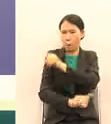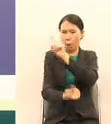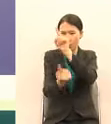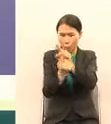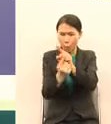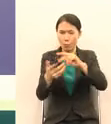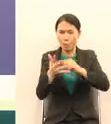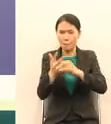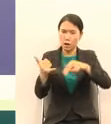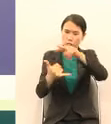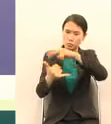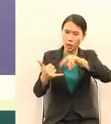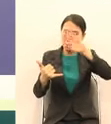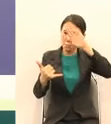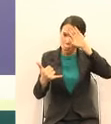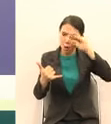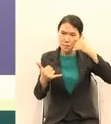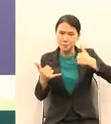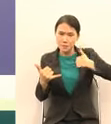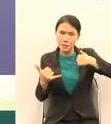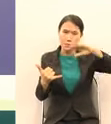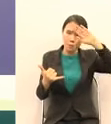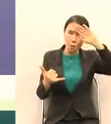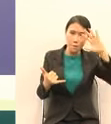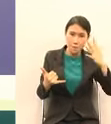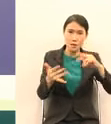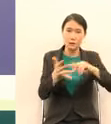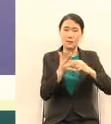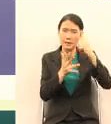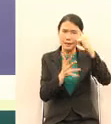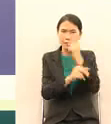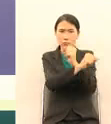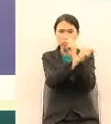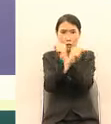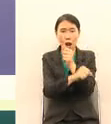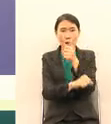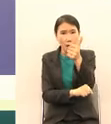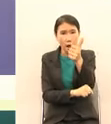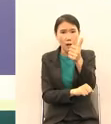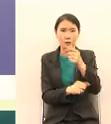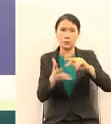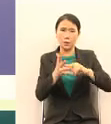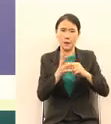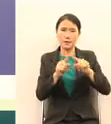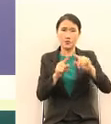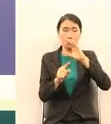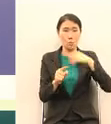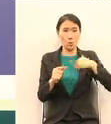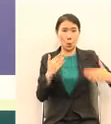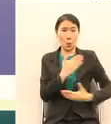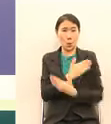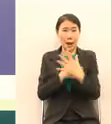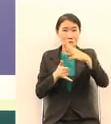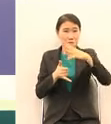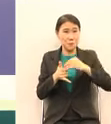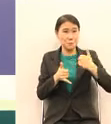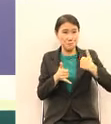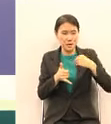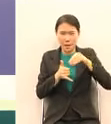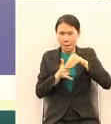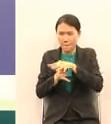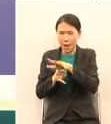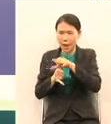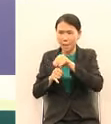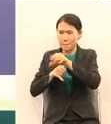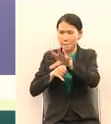านป่วยหรือไม่ป่วยนะครับและขณะเดียวกันก็จะเป็นการนอกจากป้องกันไม่แพ้เชื้อไปคนอื่นแล้วยังทำให้